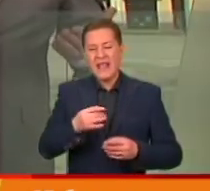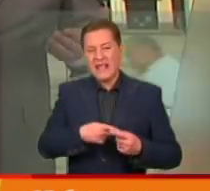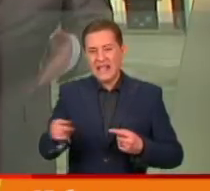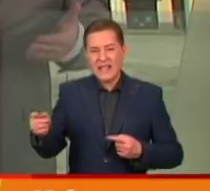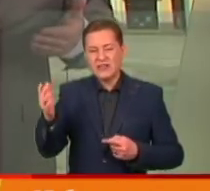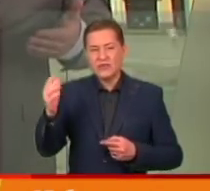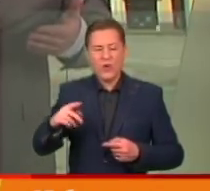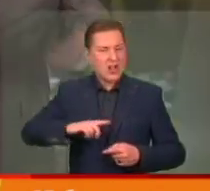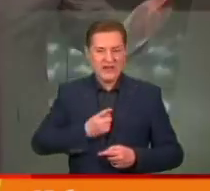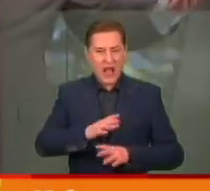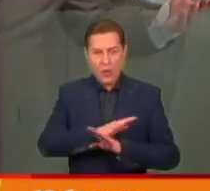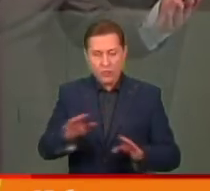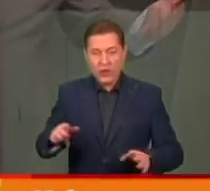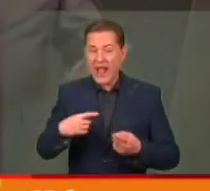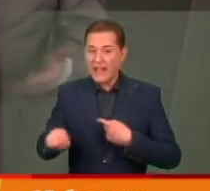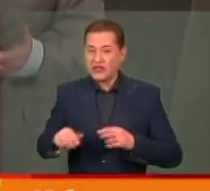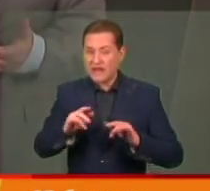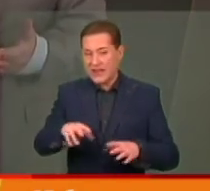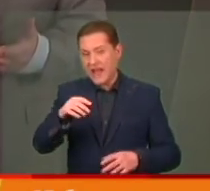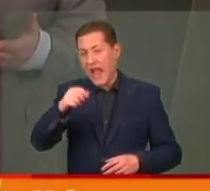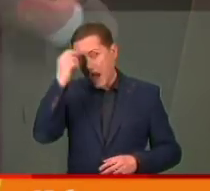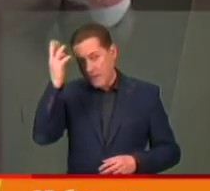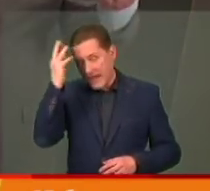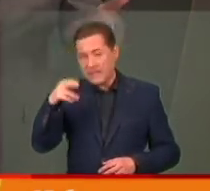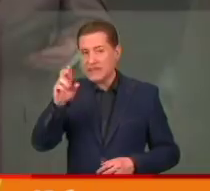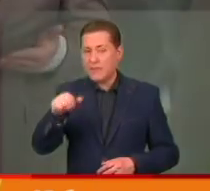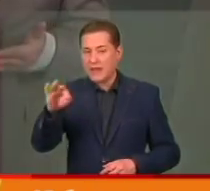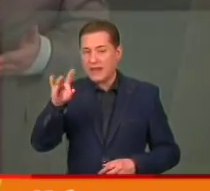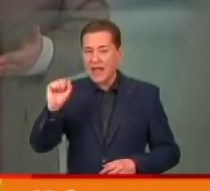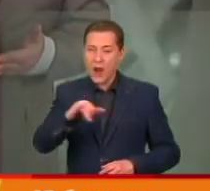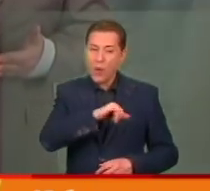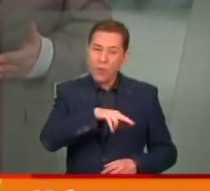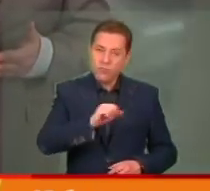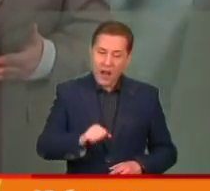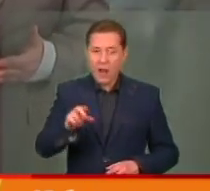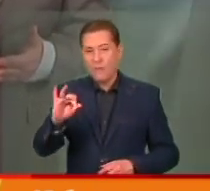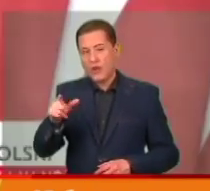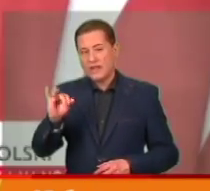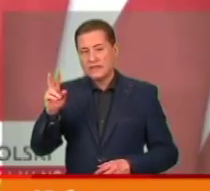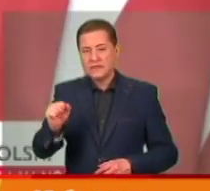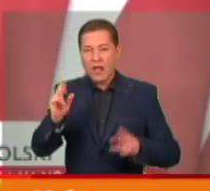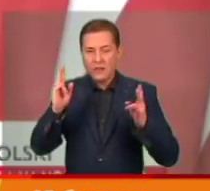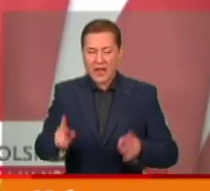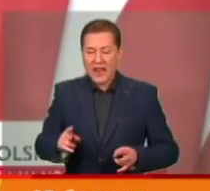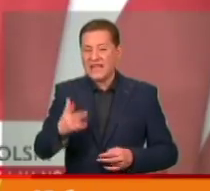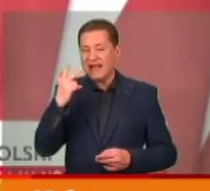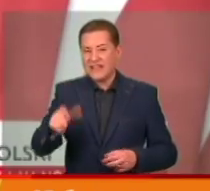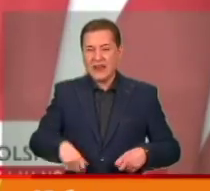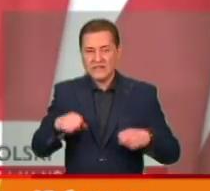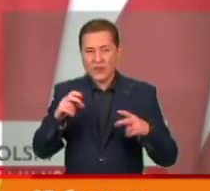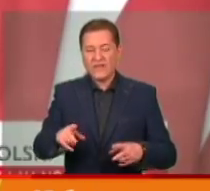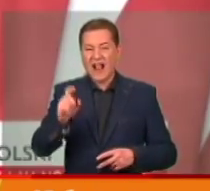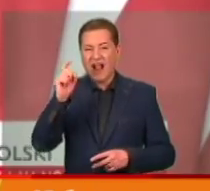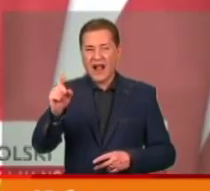обурює. Інша річ – Хмельницький та Бандера, УНУПА та Волинська трагедія. Три злочинці на літеру